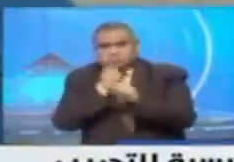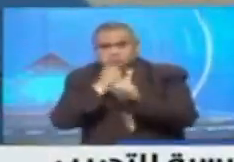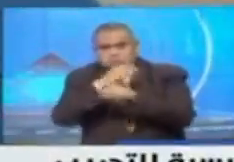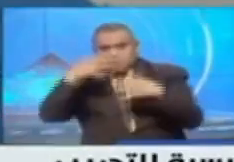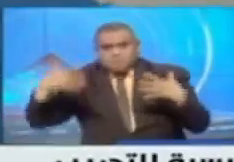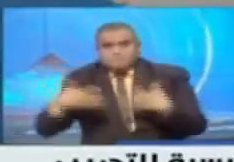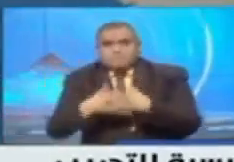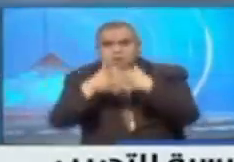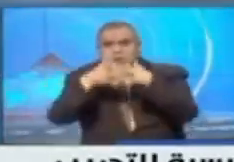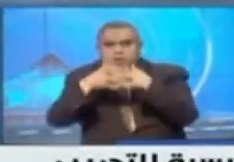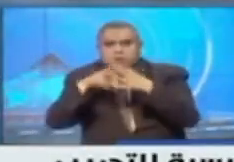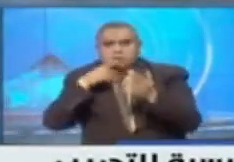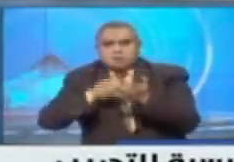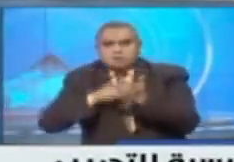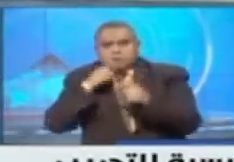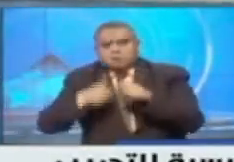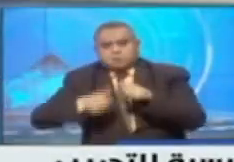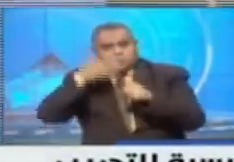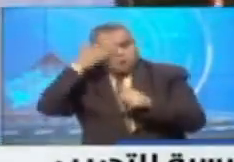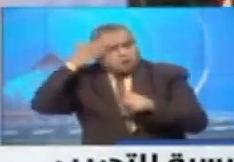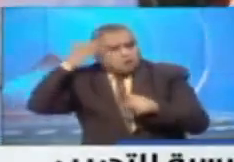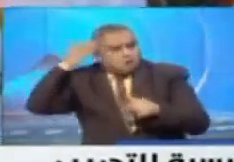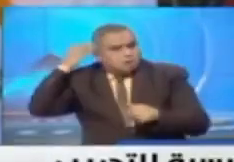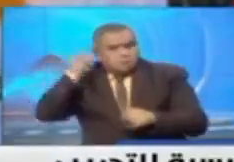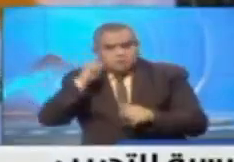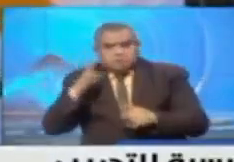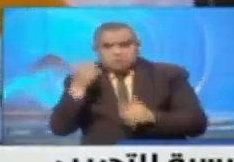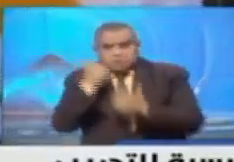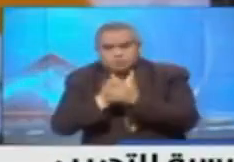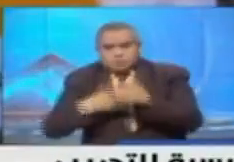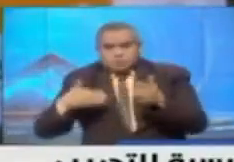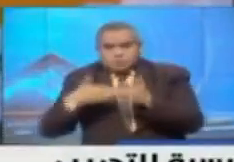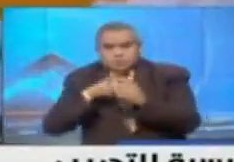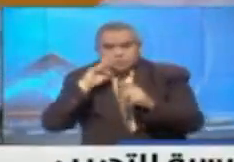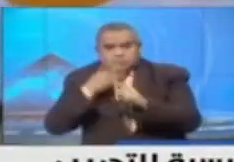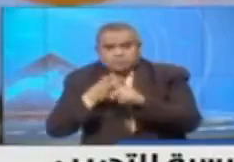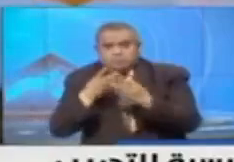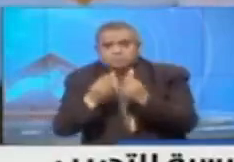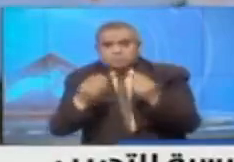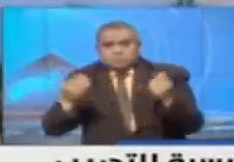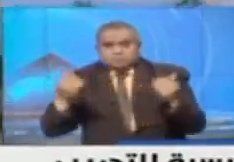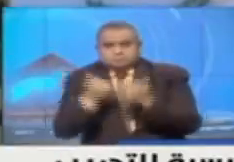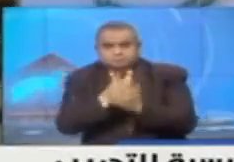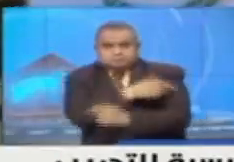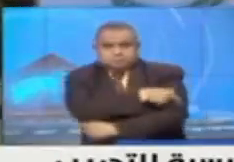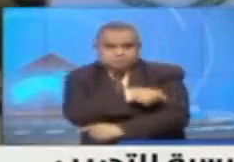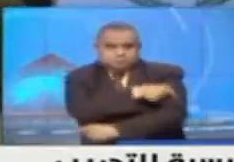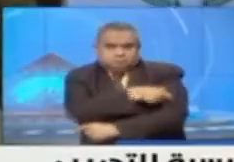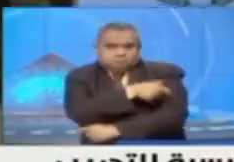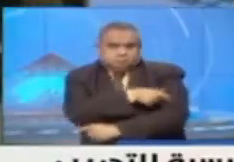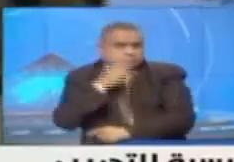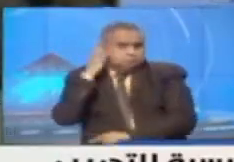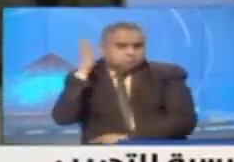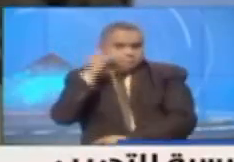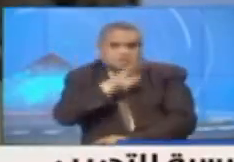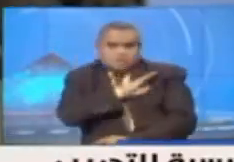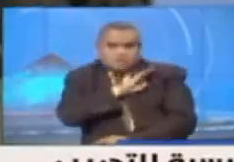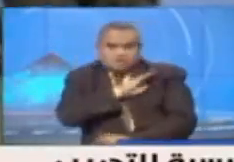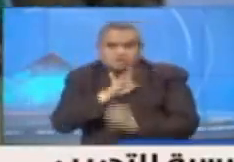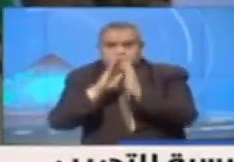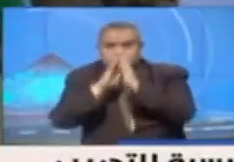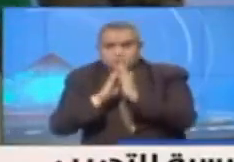مشترك باحترافية ودقة. حضر المرحلة الرئيسية عدد من كبار قادة القوات المسلحة